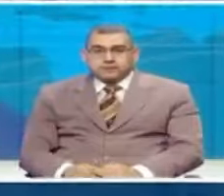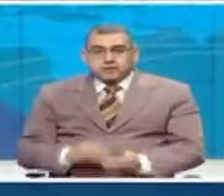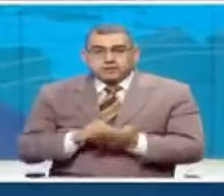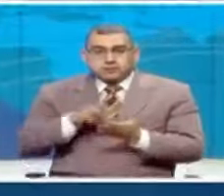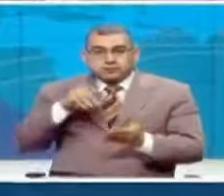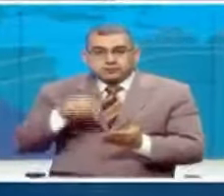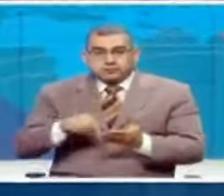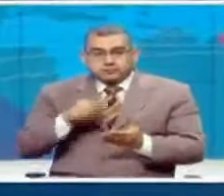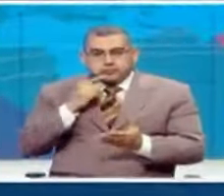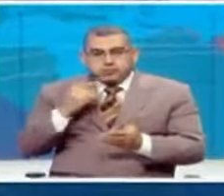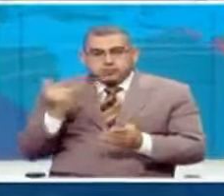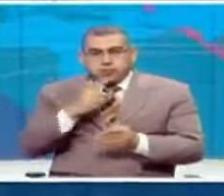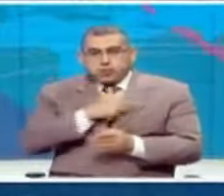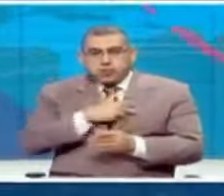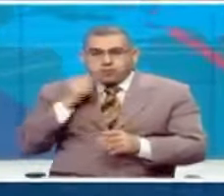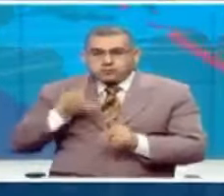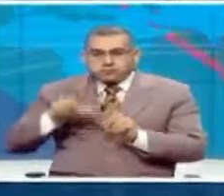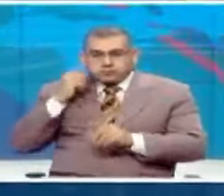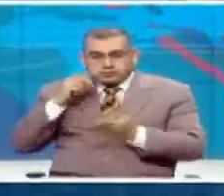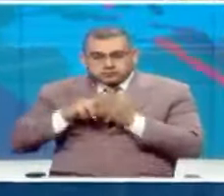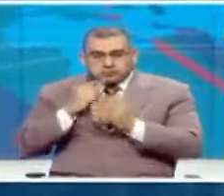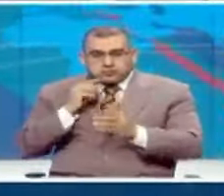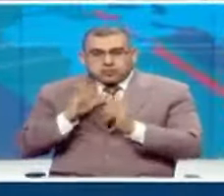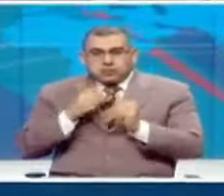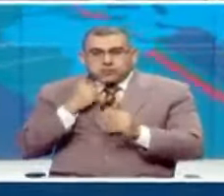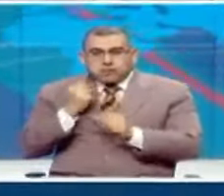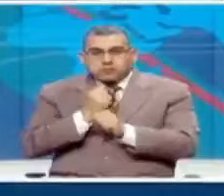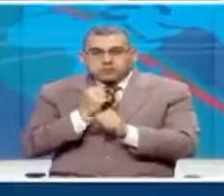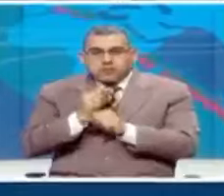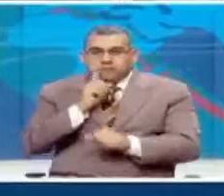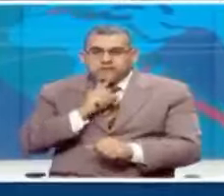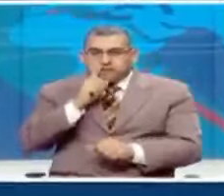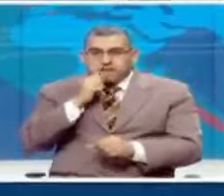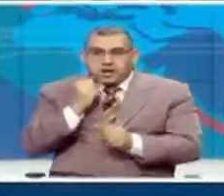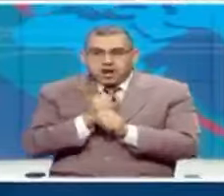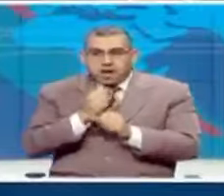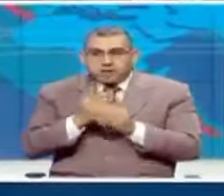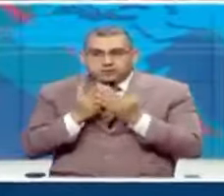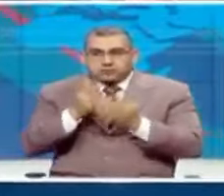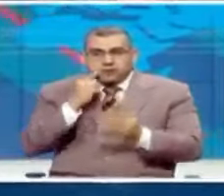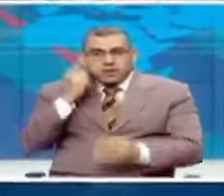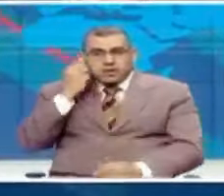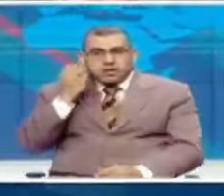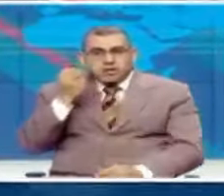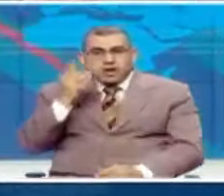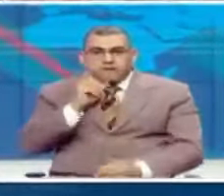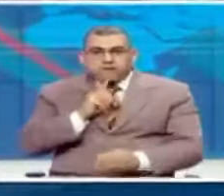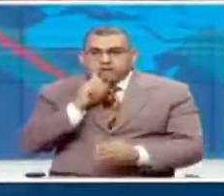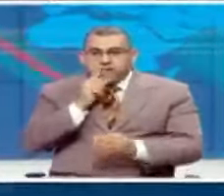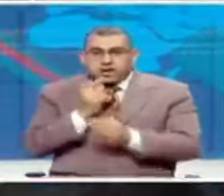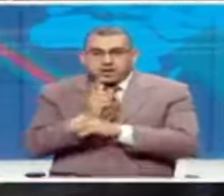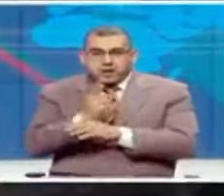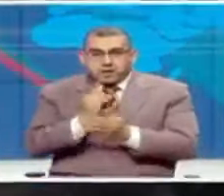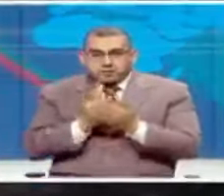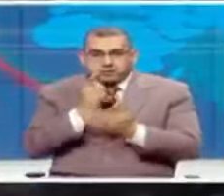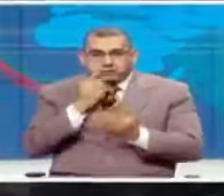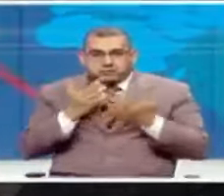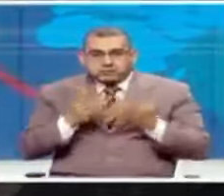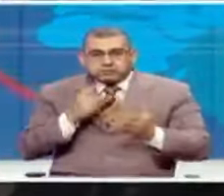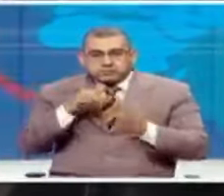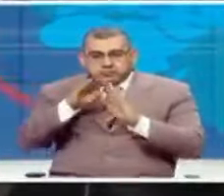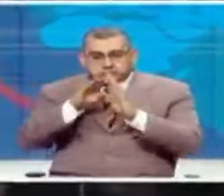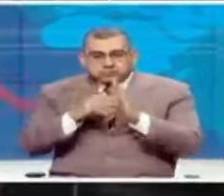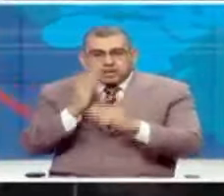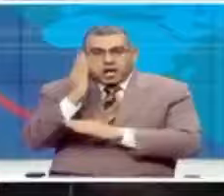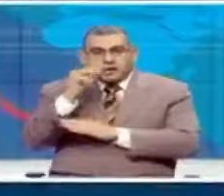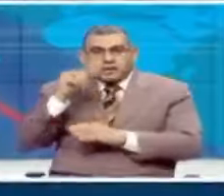انطلاقا من اهتمام القيادة السياسية والدولة بالتعليم المهني والفني ونشر ثقافة التعليم الفني بإرثاء قواعده